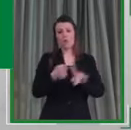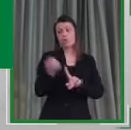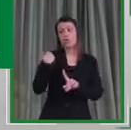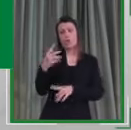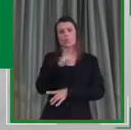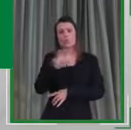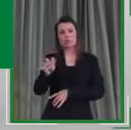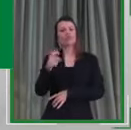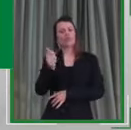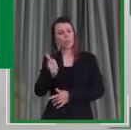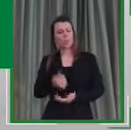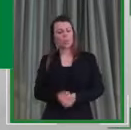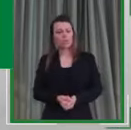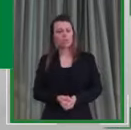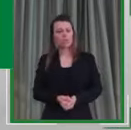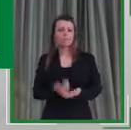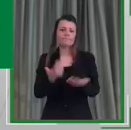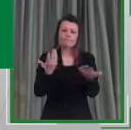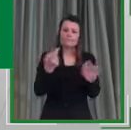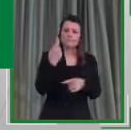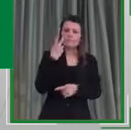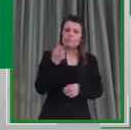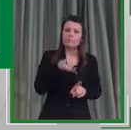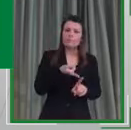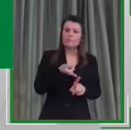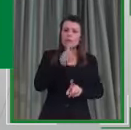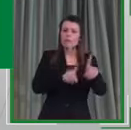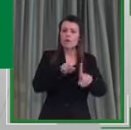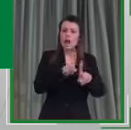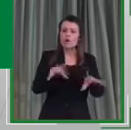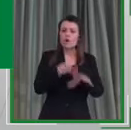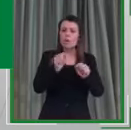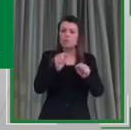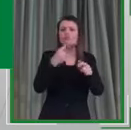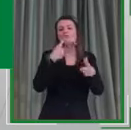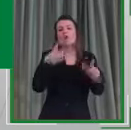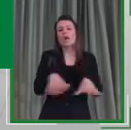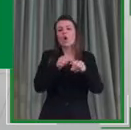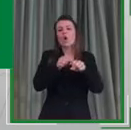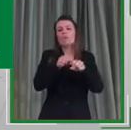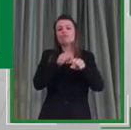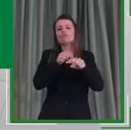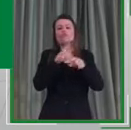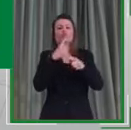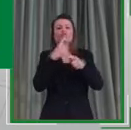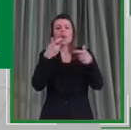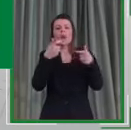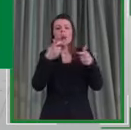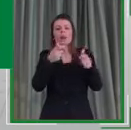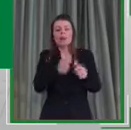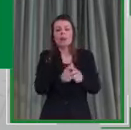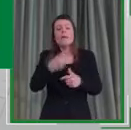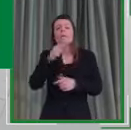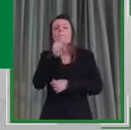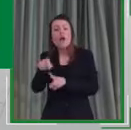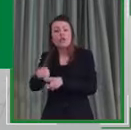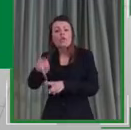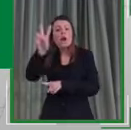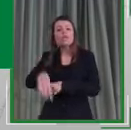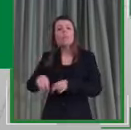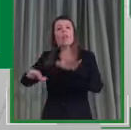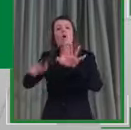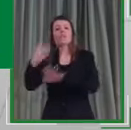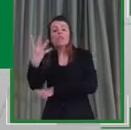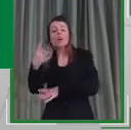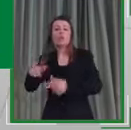411 quindi anche qua milano a un rallentamento mantova 2084 più 40 quindi una situazione